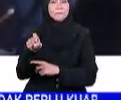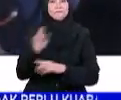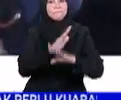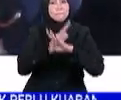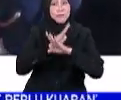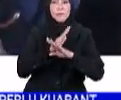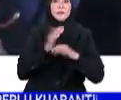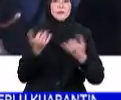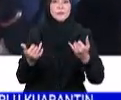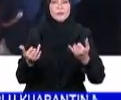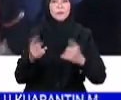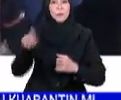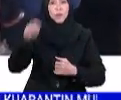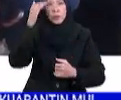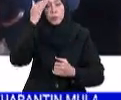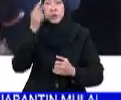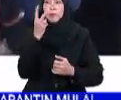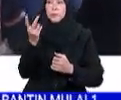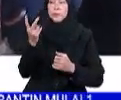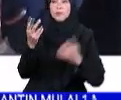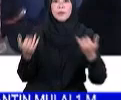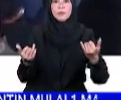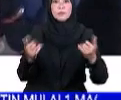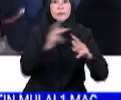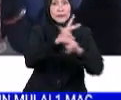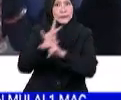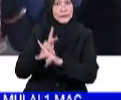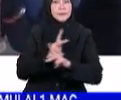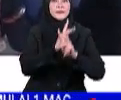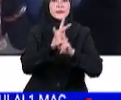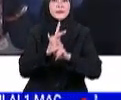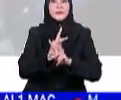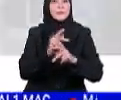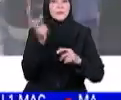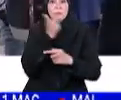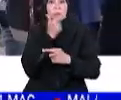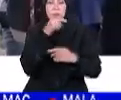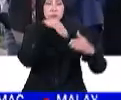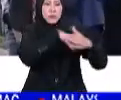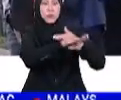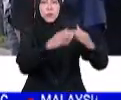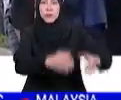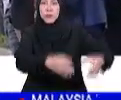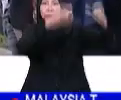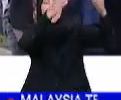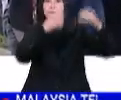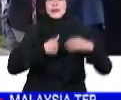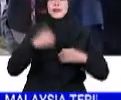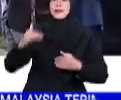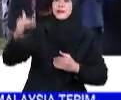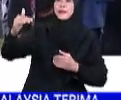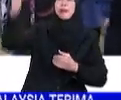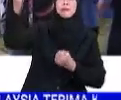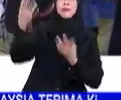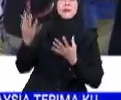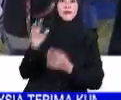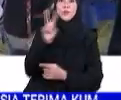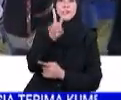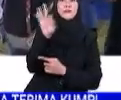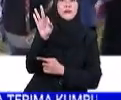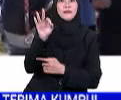evacuate. Dan sekarang pun macam tuan puan nampak memang tengah berhati-hati lagi lah. Semua tak masuk bangunan lagi. Saya di tingkat 29. Jadi memang rasa lah.